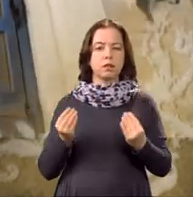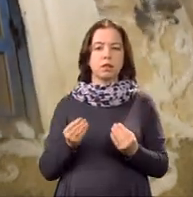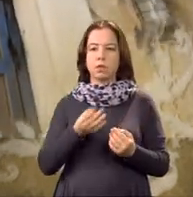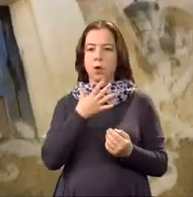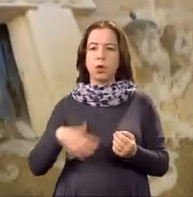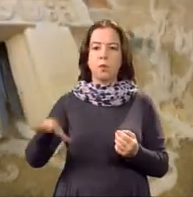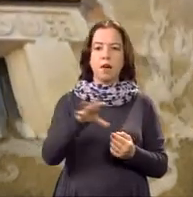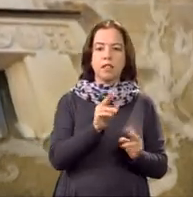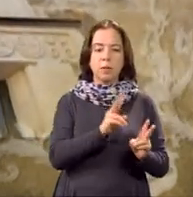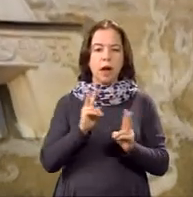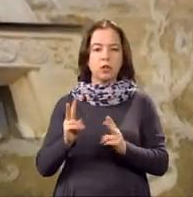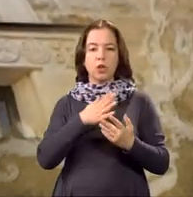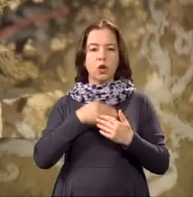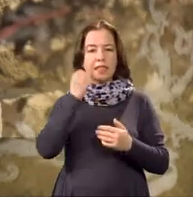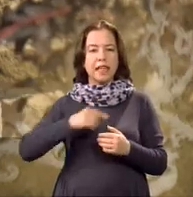архітектури.